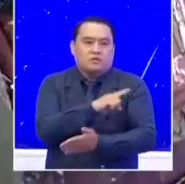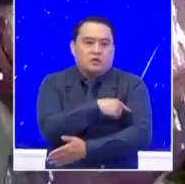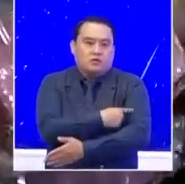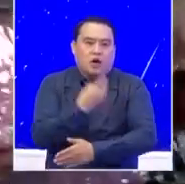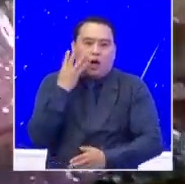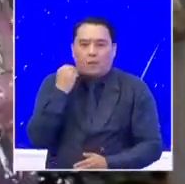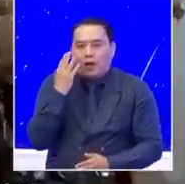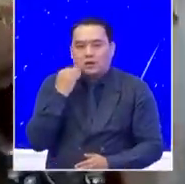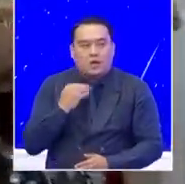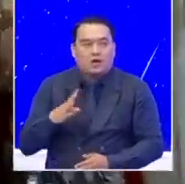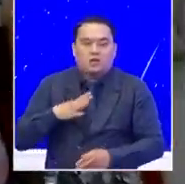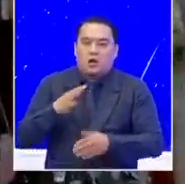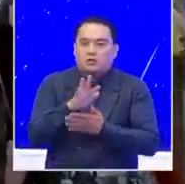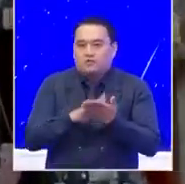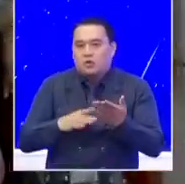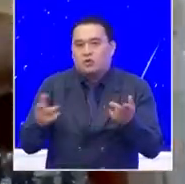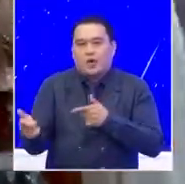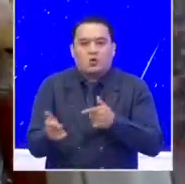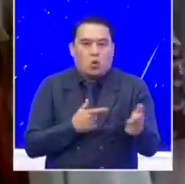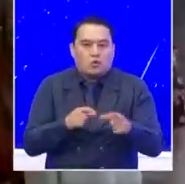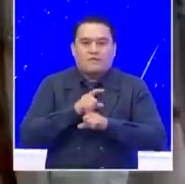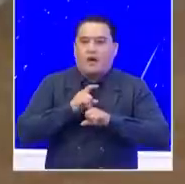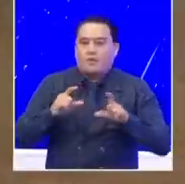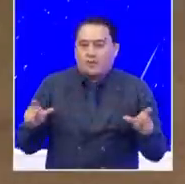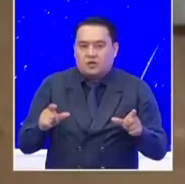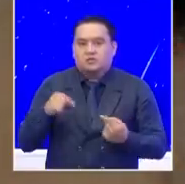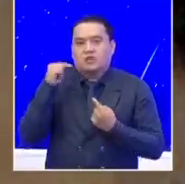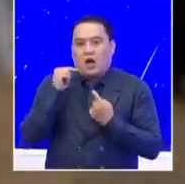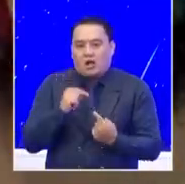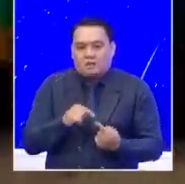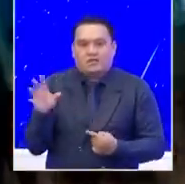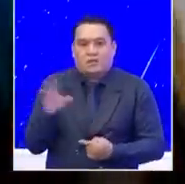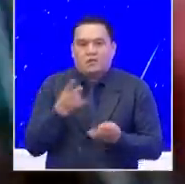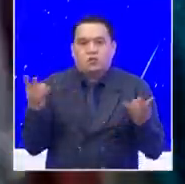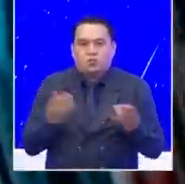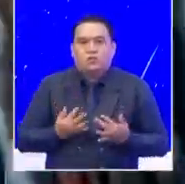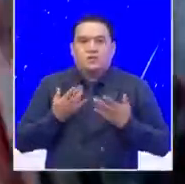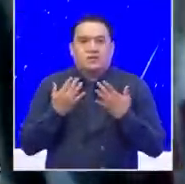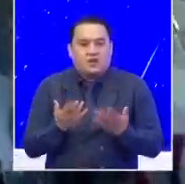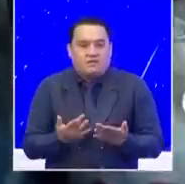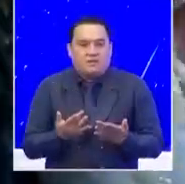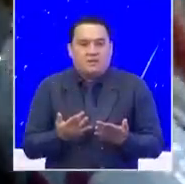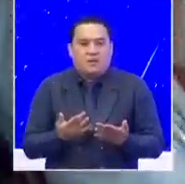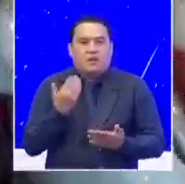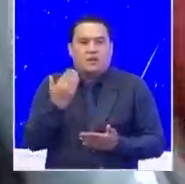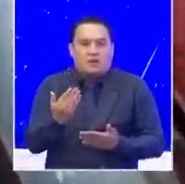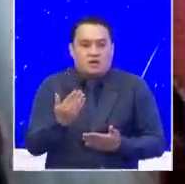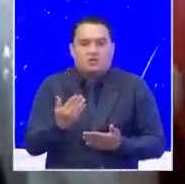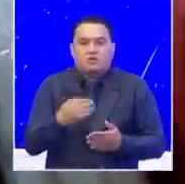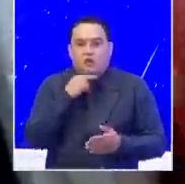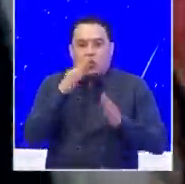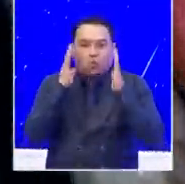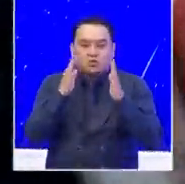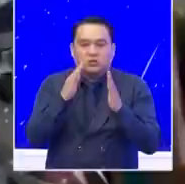санврача Алматы. Далее они должны подготовить объекты в соответствии со всеми необходимыми требованиями. В их числе